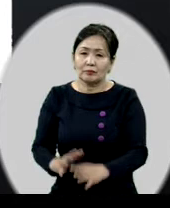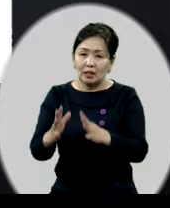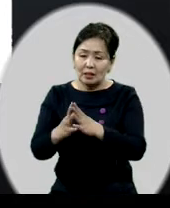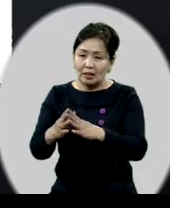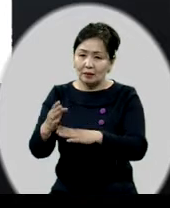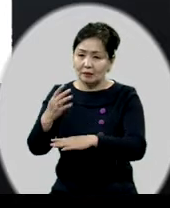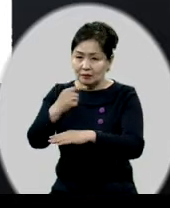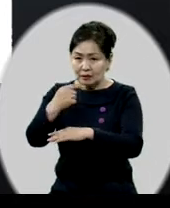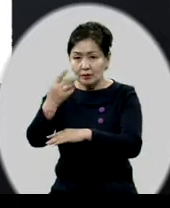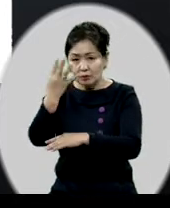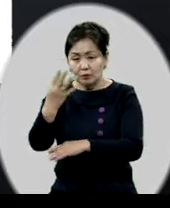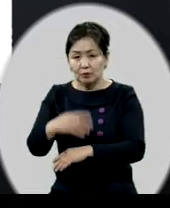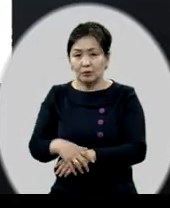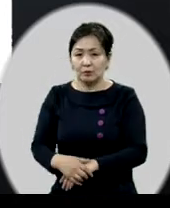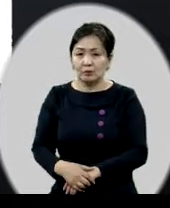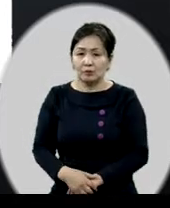14